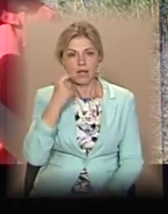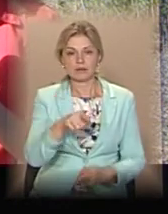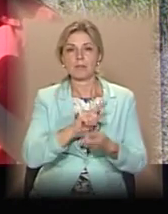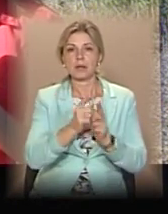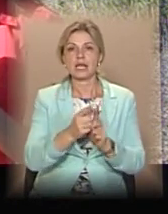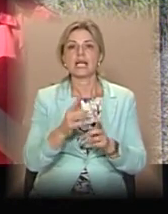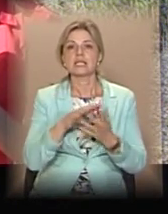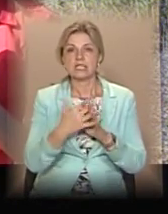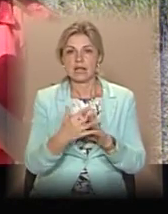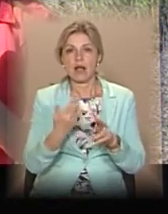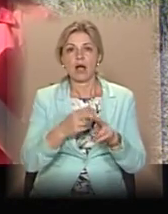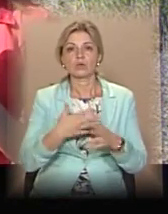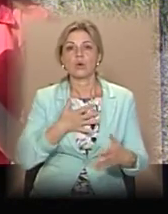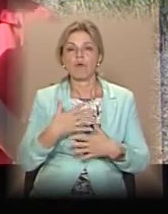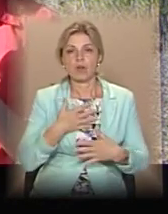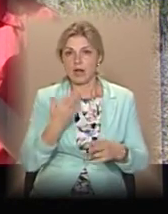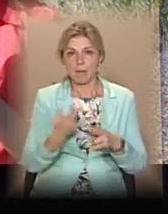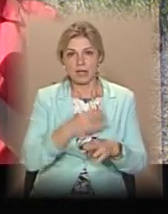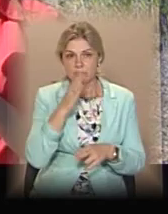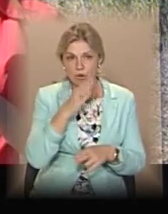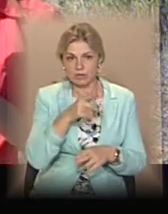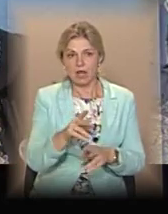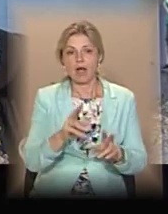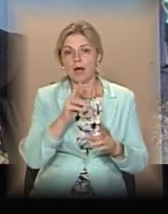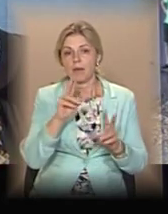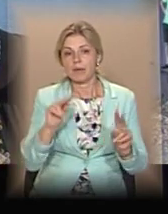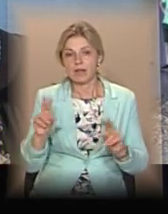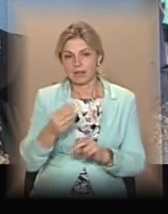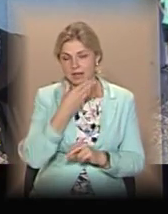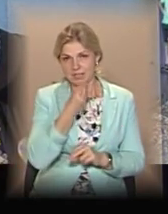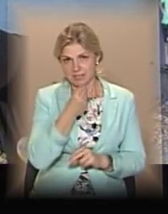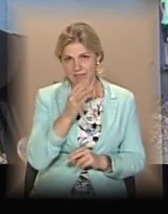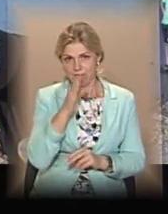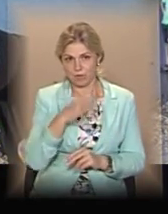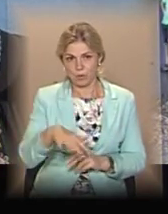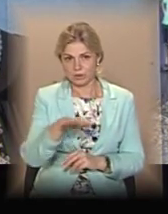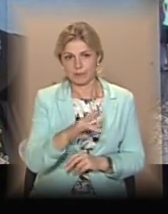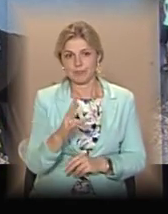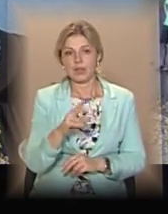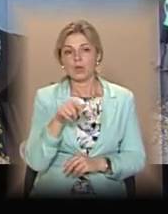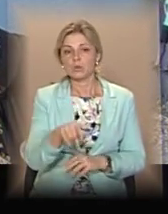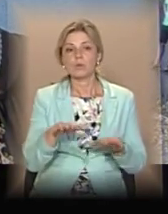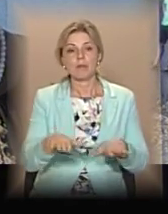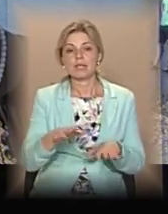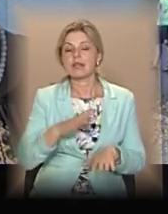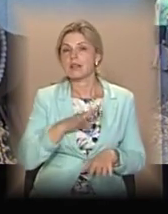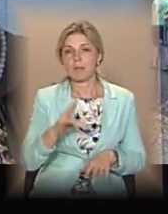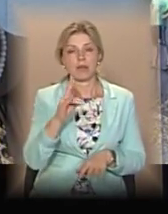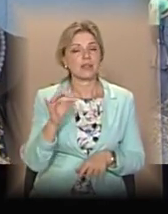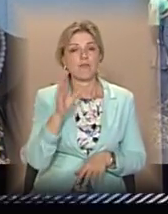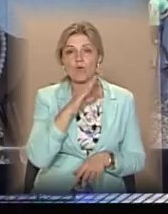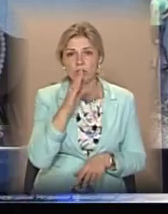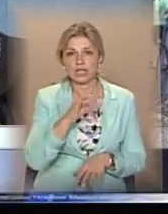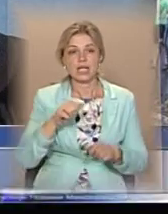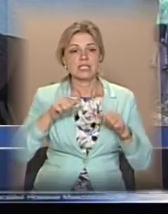що задихалося від безводдя, в благодатну оазу. Ні води, ні світла, ні доріг, нічого